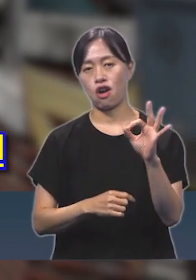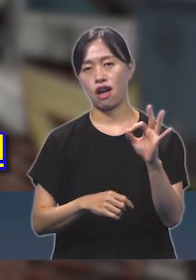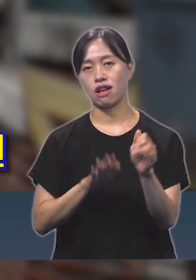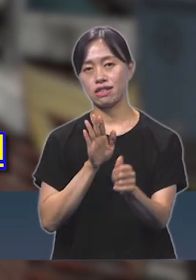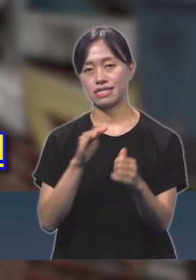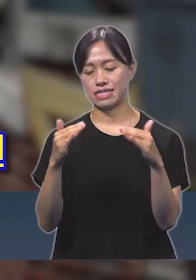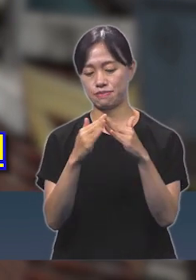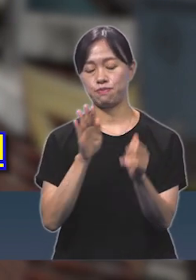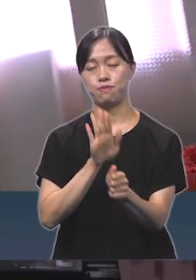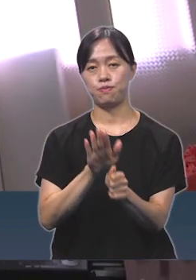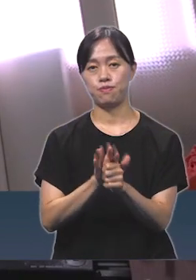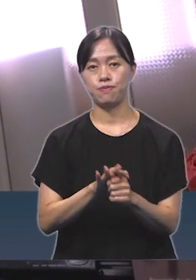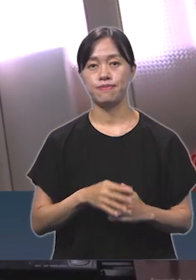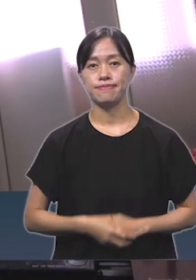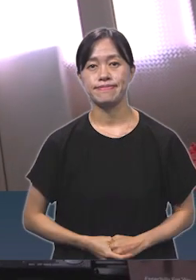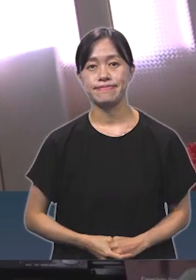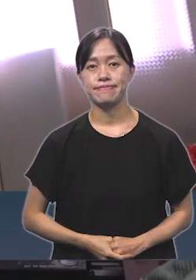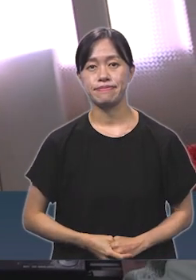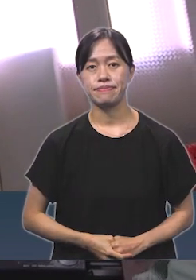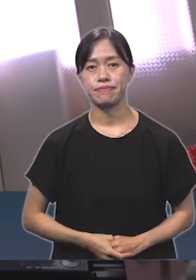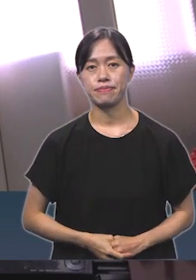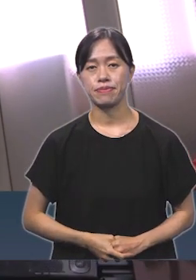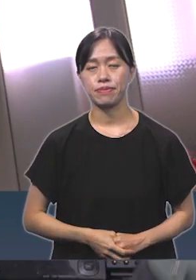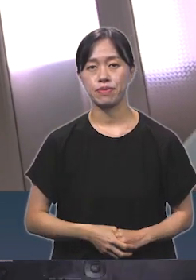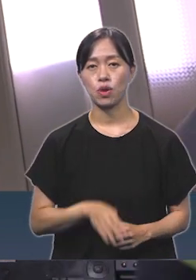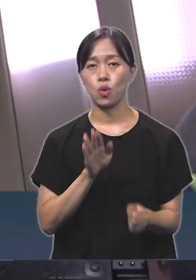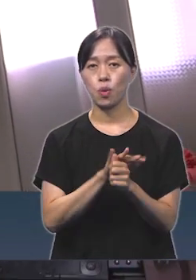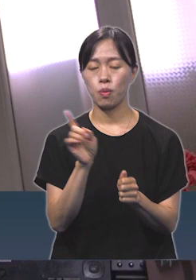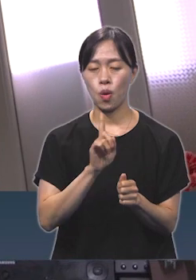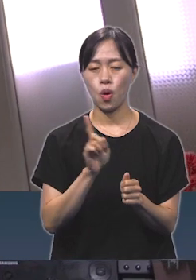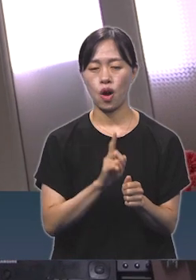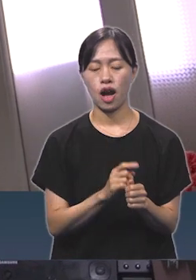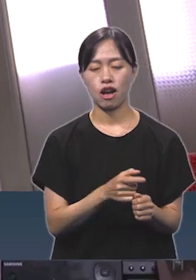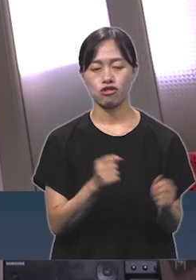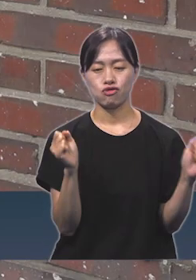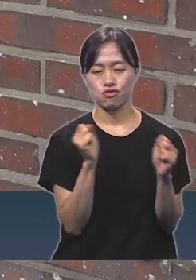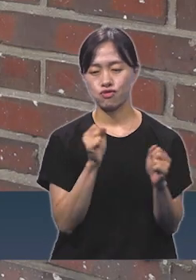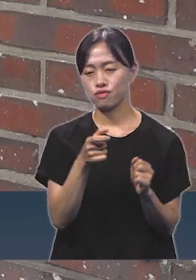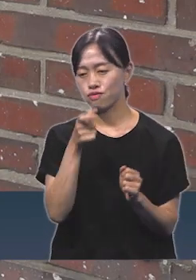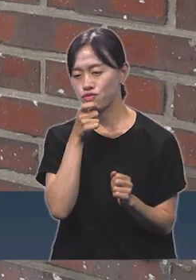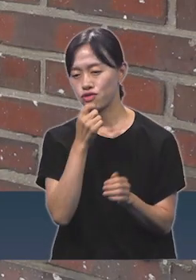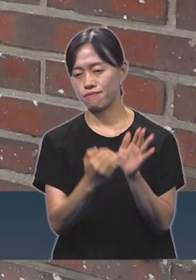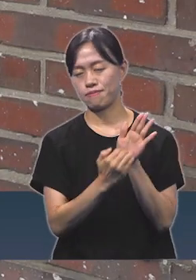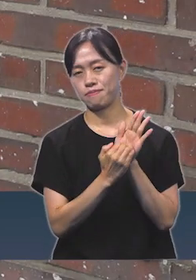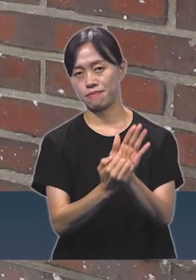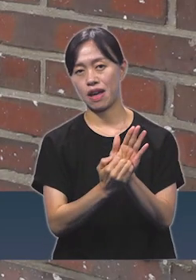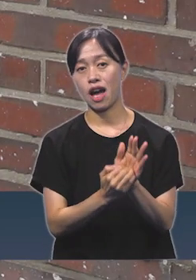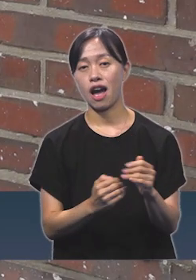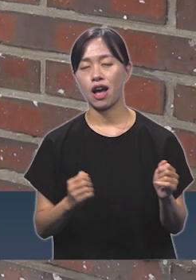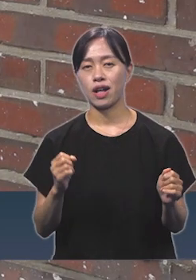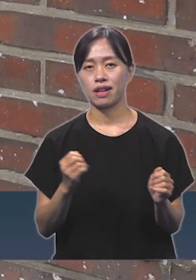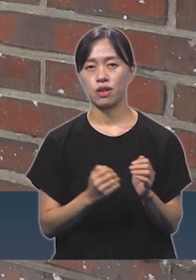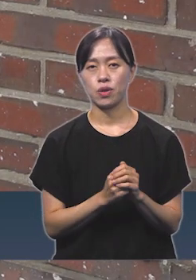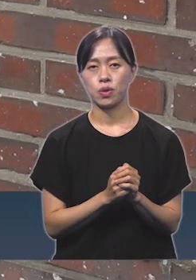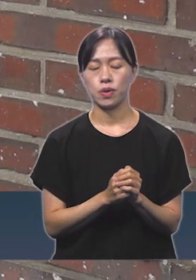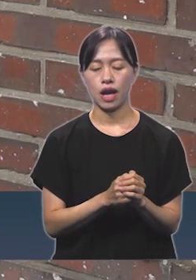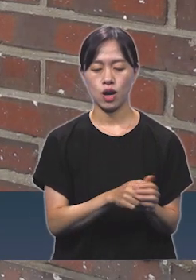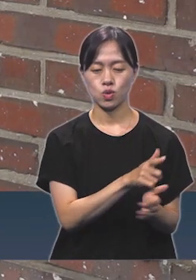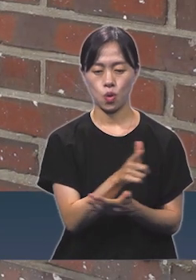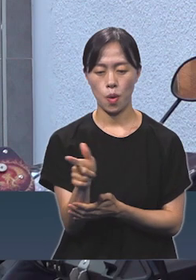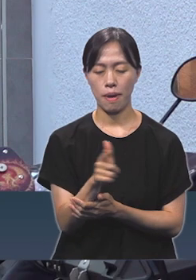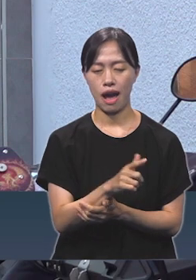지원할 예정입니다 지원 범위는 단열 방수 등의 필수공사와 방범시설 소방안전시설